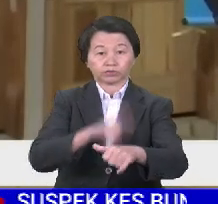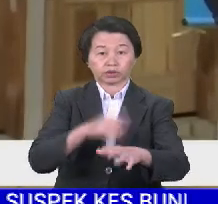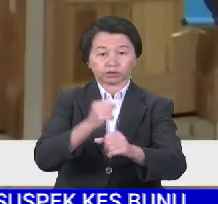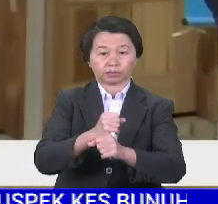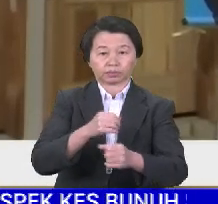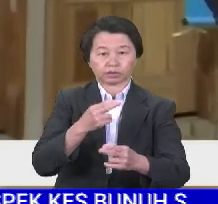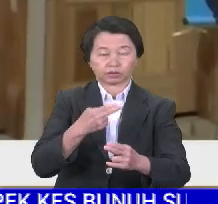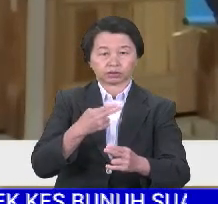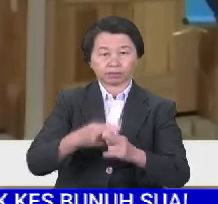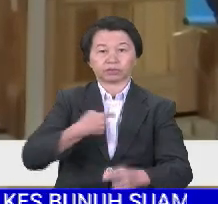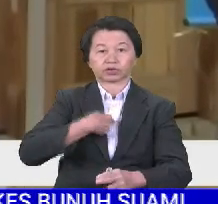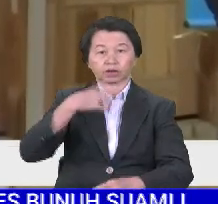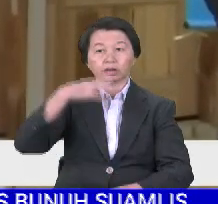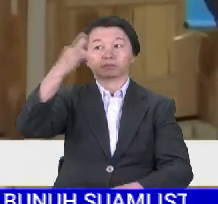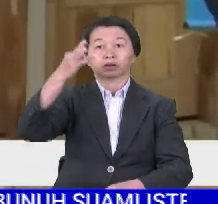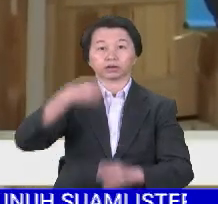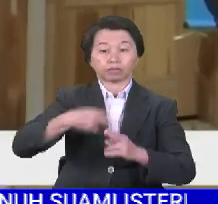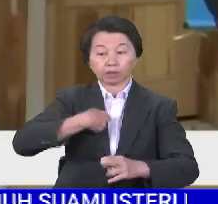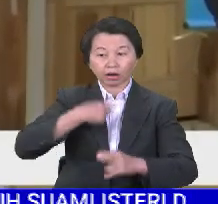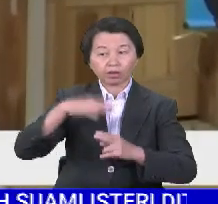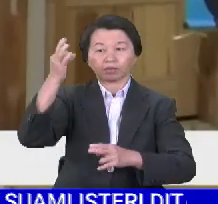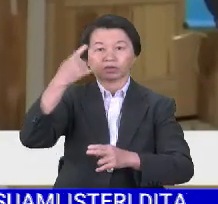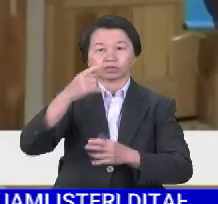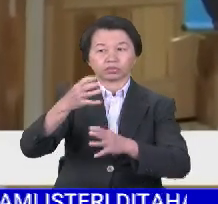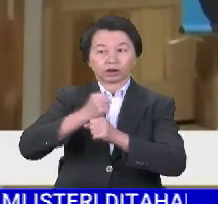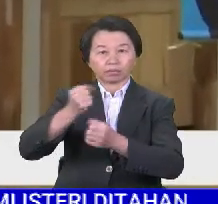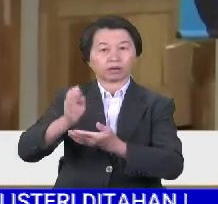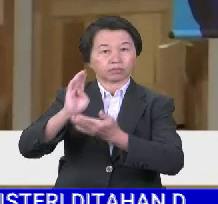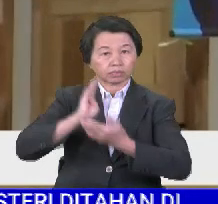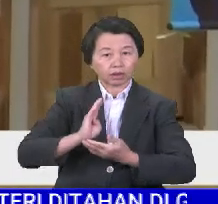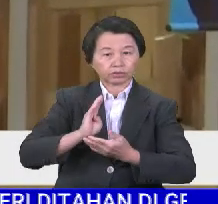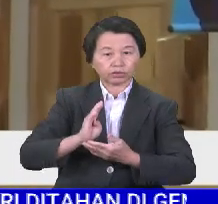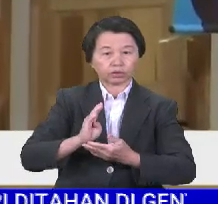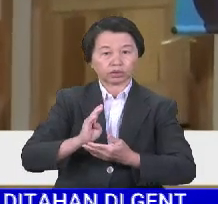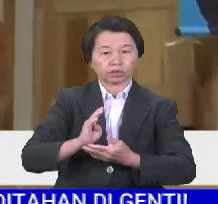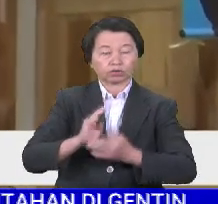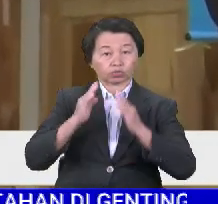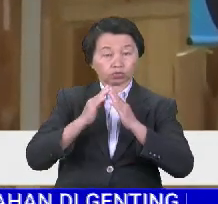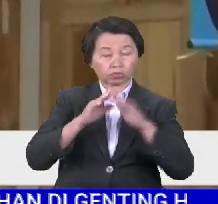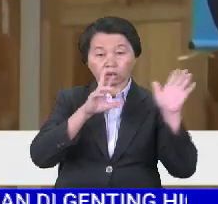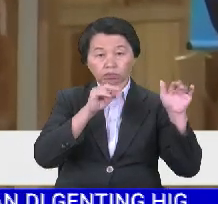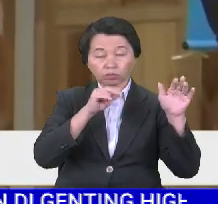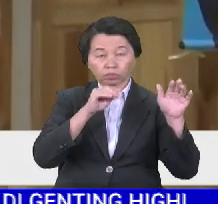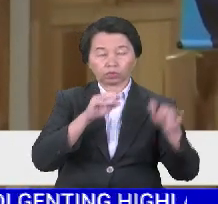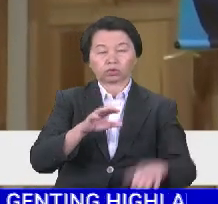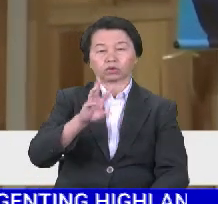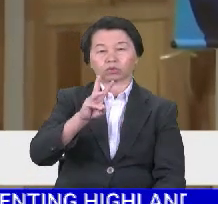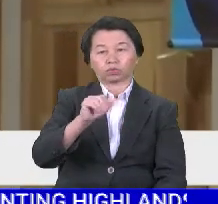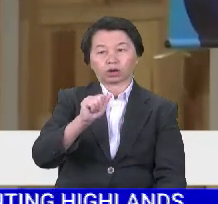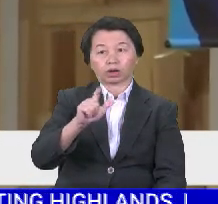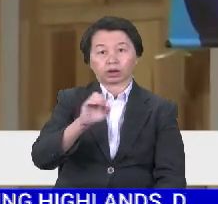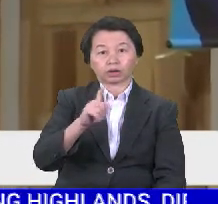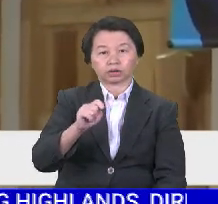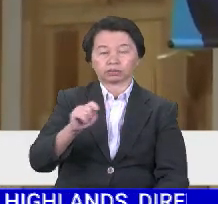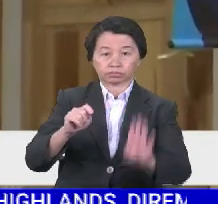nama saya telah terpilih untuk mendapat bantuan rumah burung walet untuk B40 ini, sangat